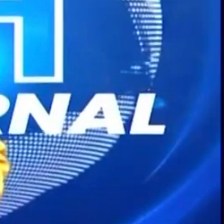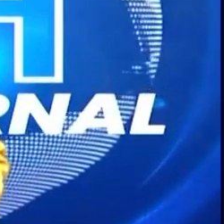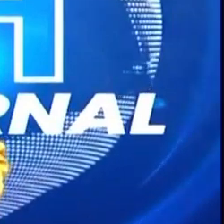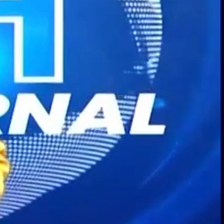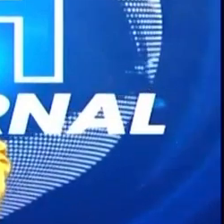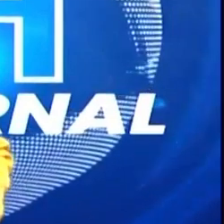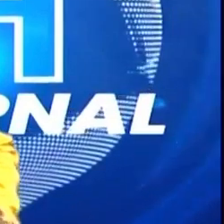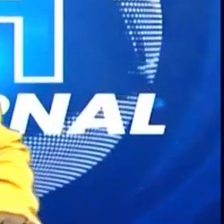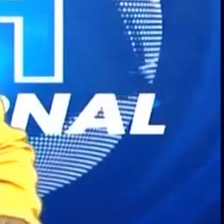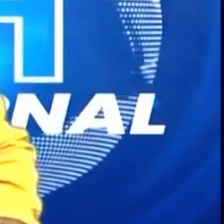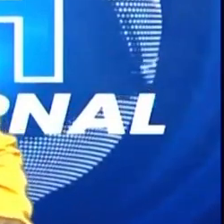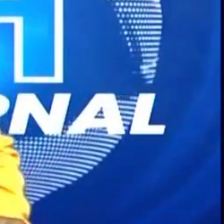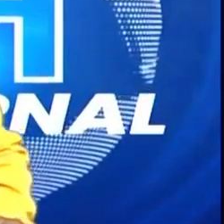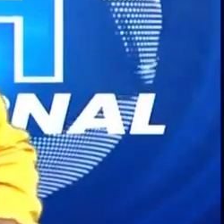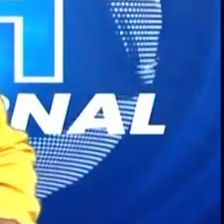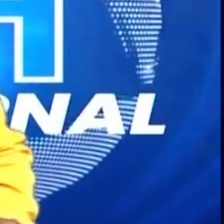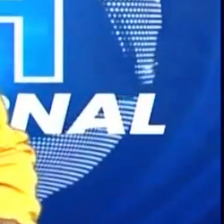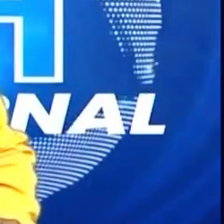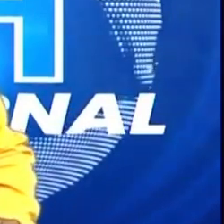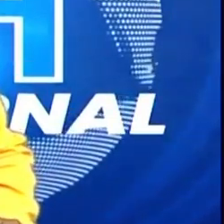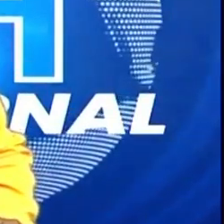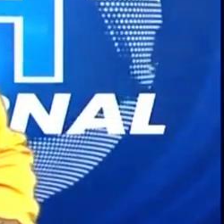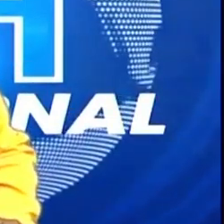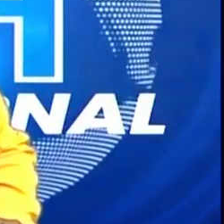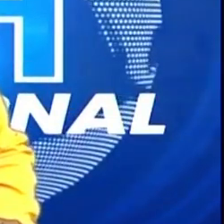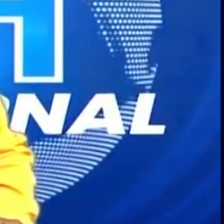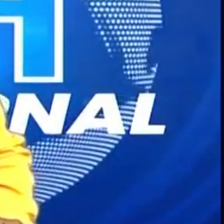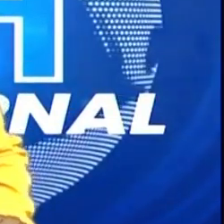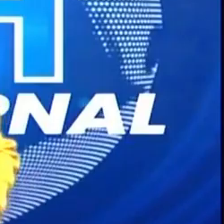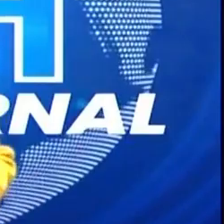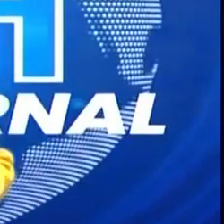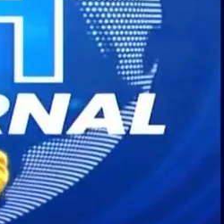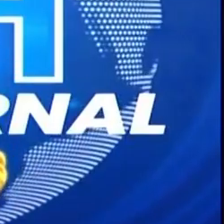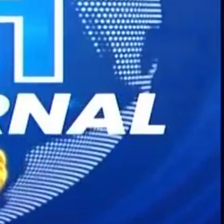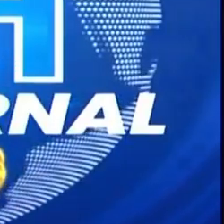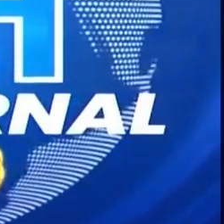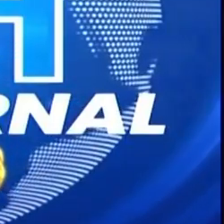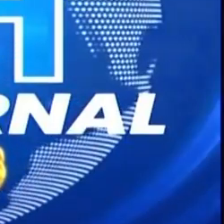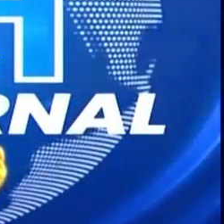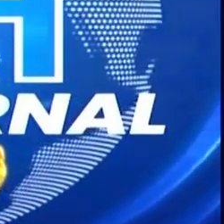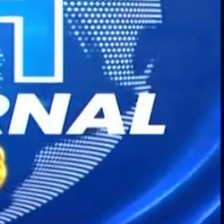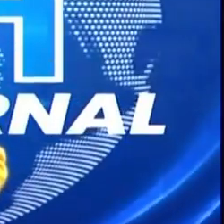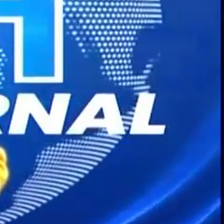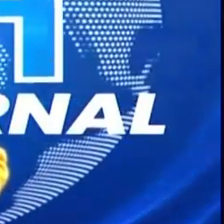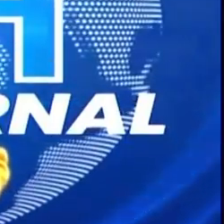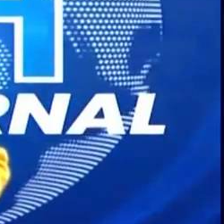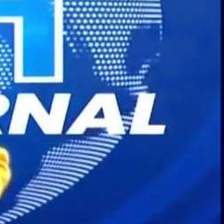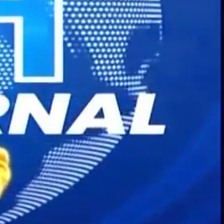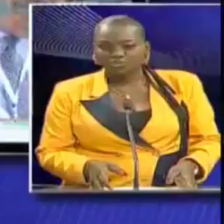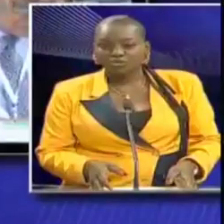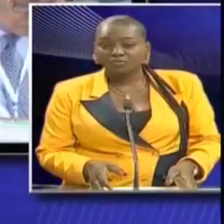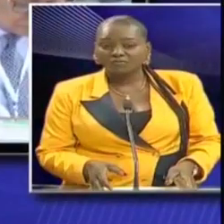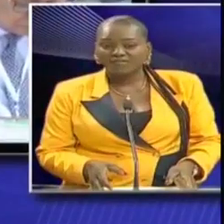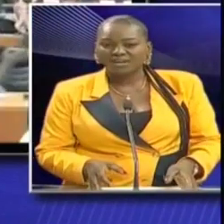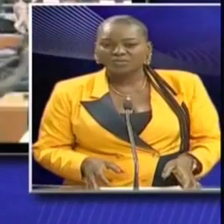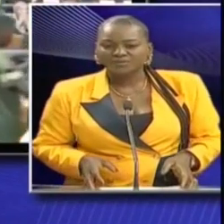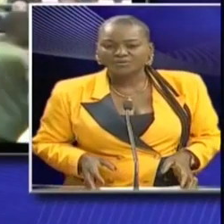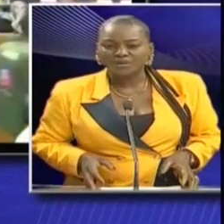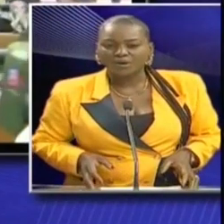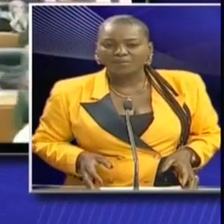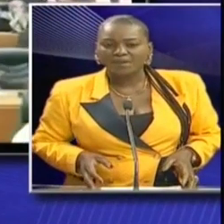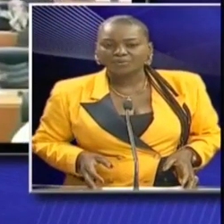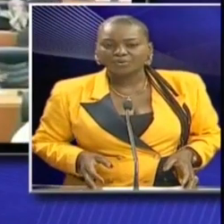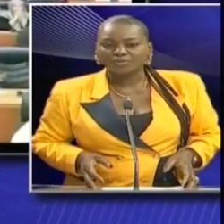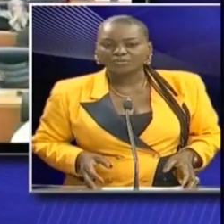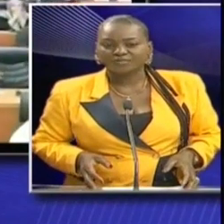À la une de l'actualité, mise à la retraite de plus de 4000 fonctionnaires de l'administration publique de l'État, dont 36 secrétaires généraux, ce mouvement va continuer